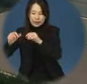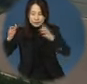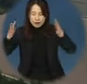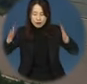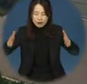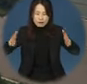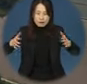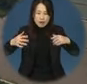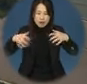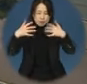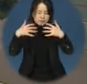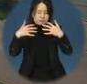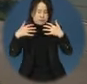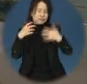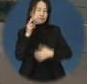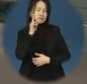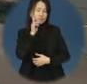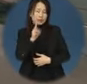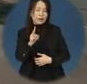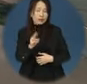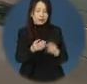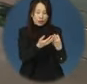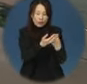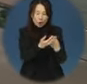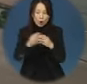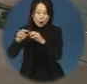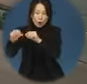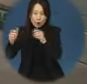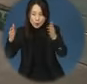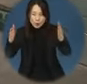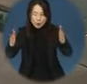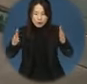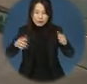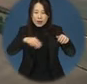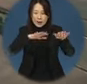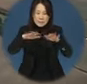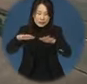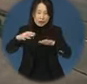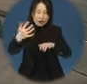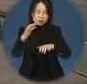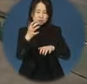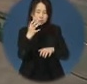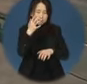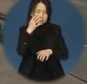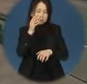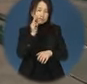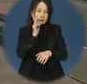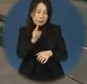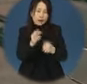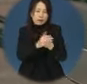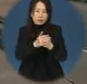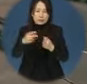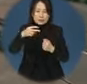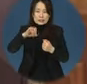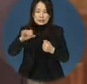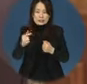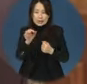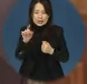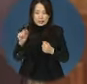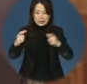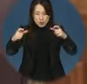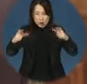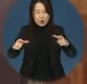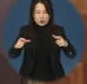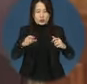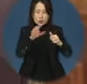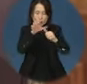바람이 굉장히 쎕니다 그렇죠 그 성급 육지 사이에 해상풍력 을 어허 1 신원 지역의 만든다든지 다